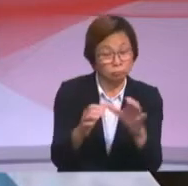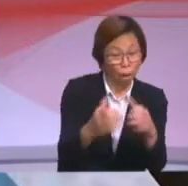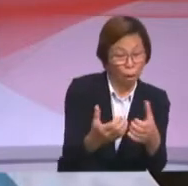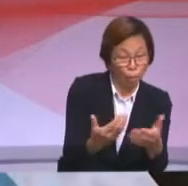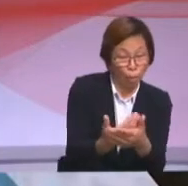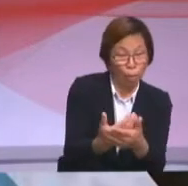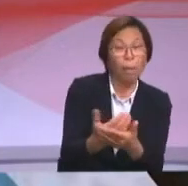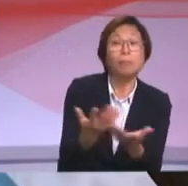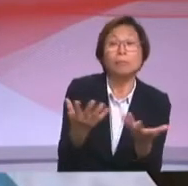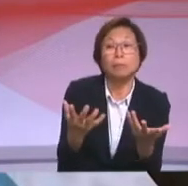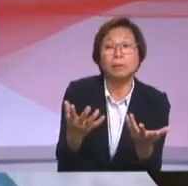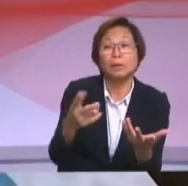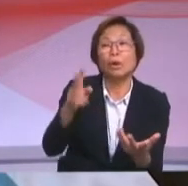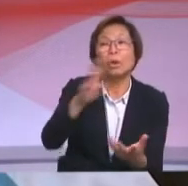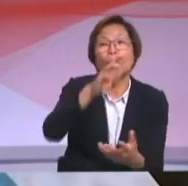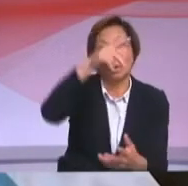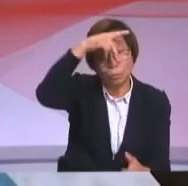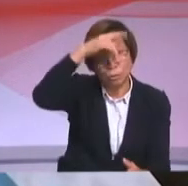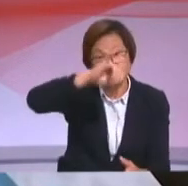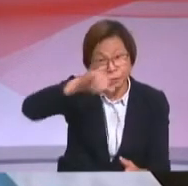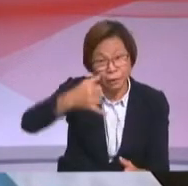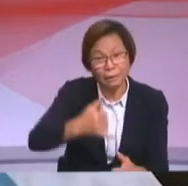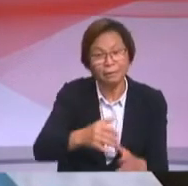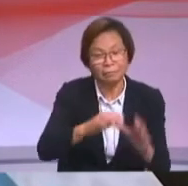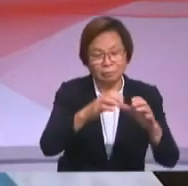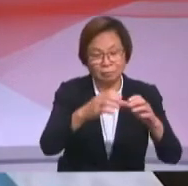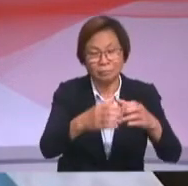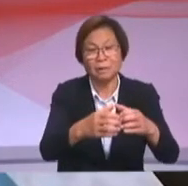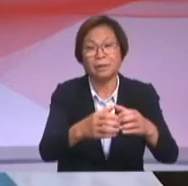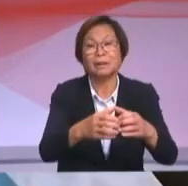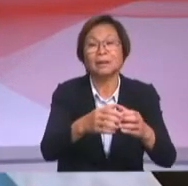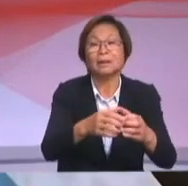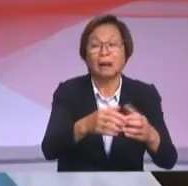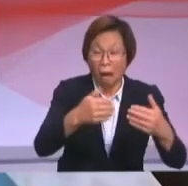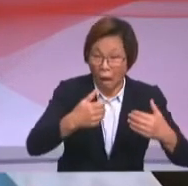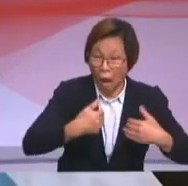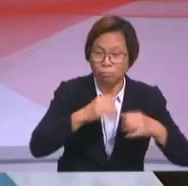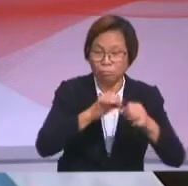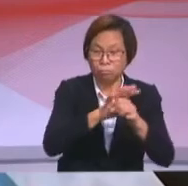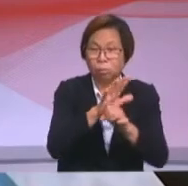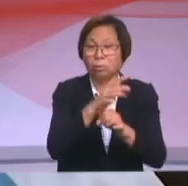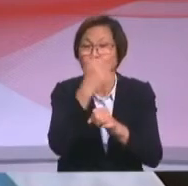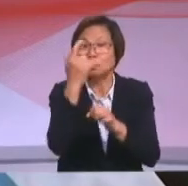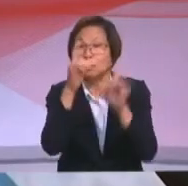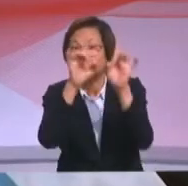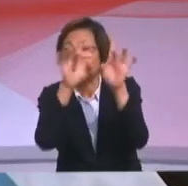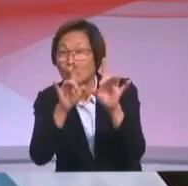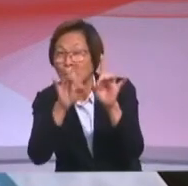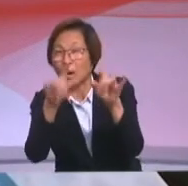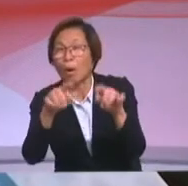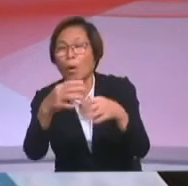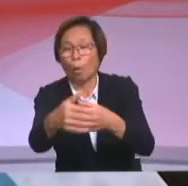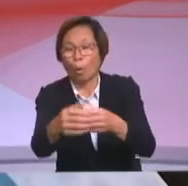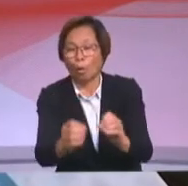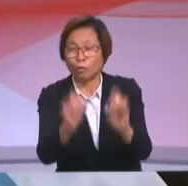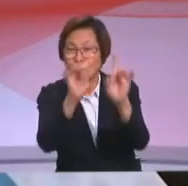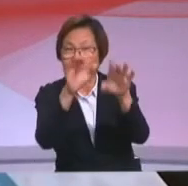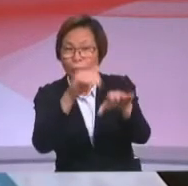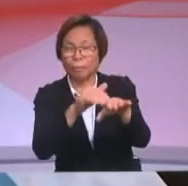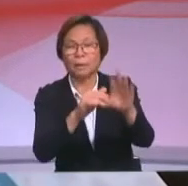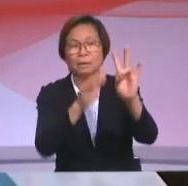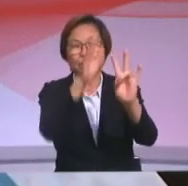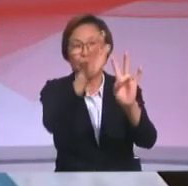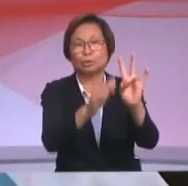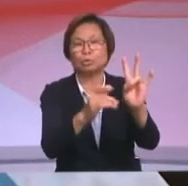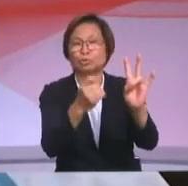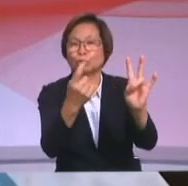wilayah Persekutuan Putrajaya. Kes-kes bagi kluster ini telah dikenal pasti positif COVID-19 hasil saringan di tempat kerja pada